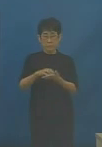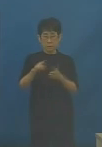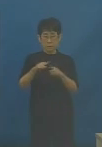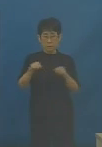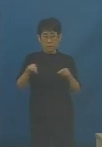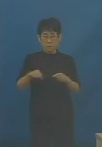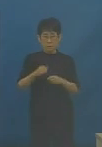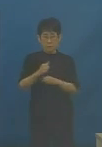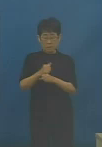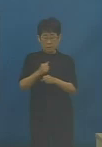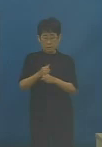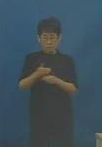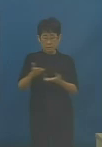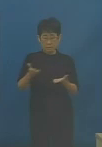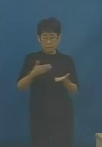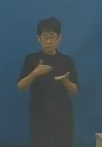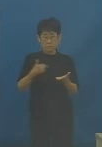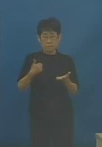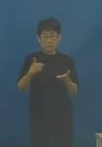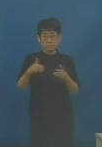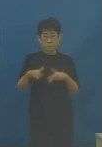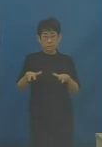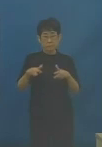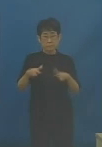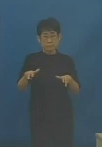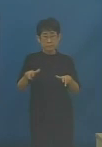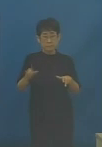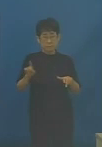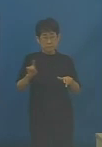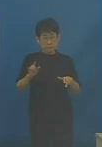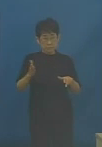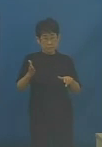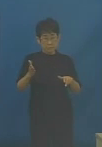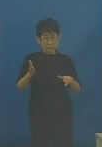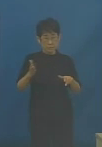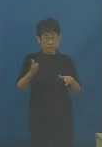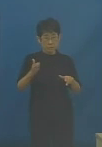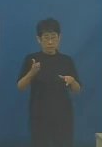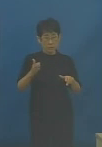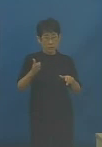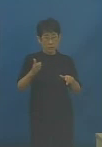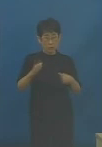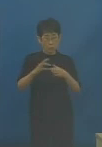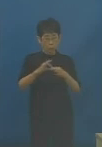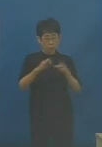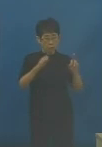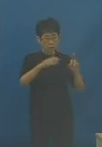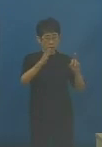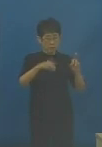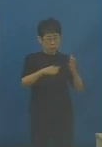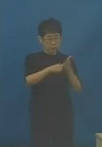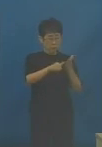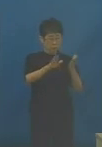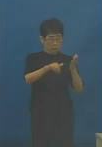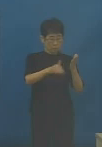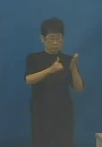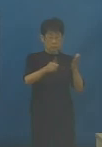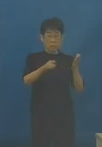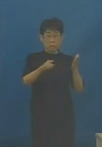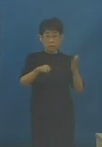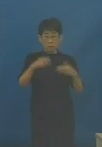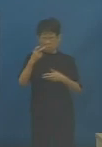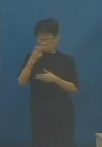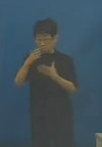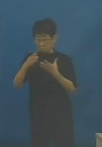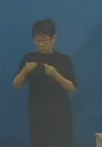が今できてしまうシステムになっているのか、そのコンタクトセンターに登録した人が本当に検査で陽性判